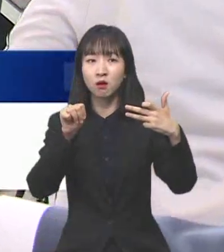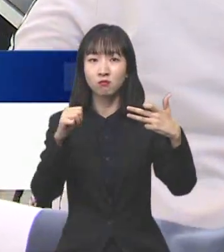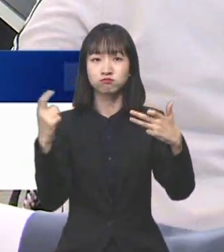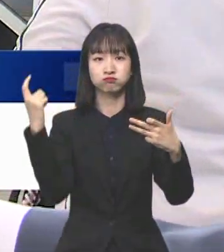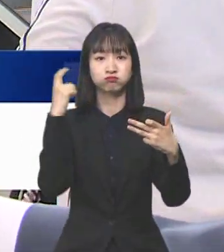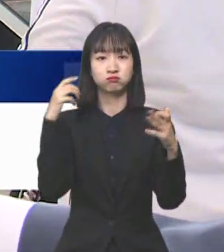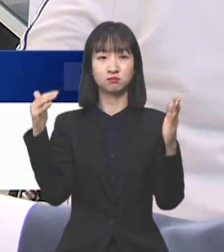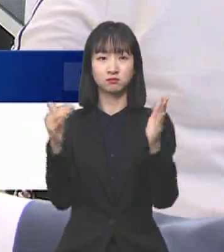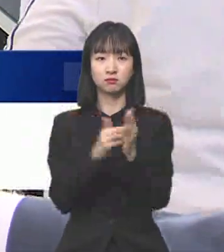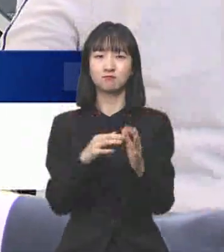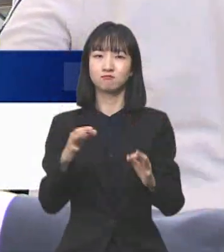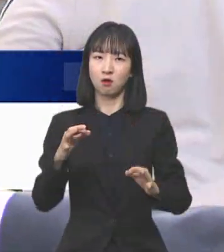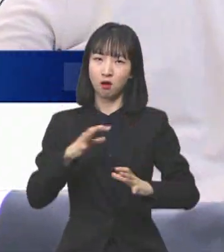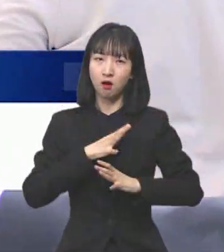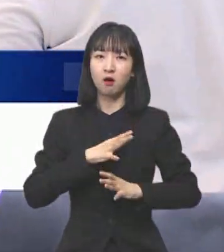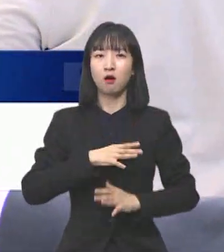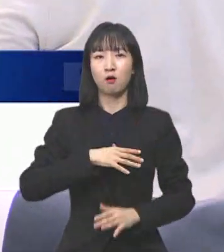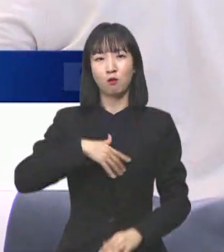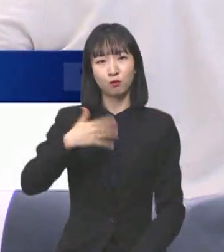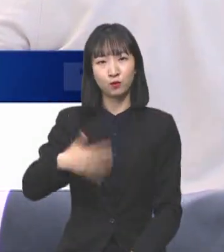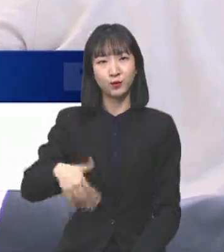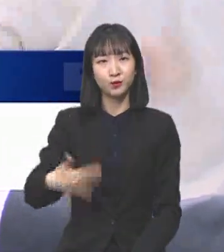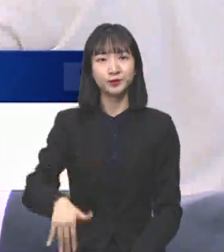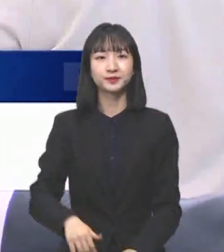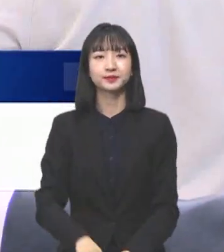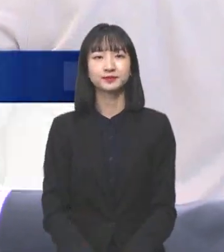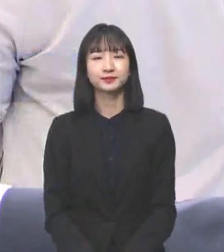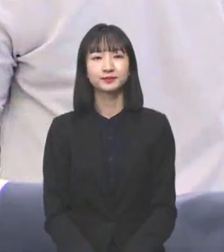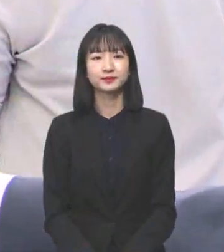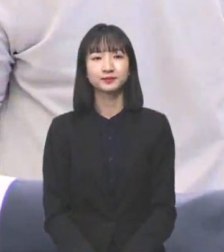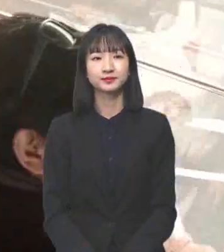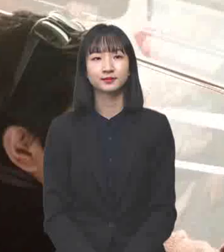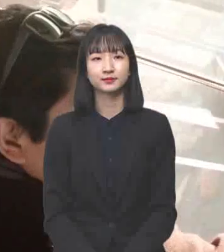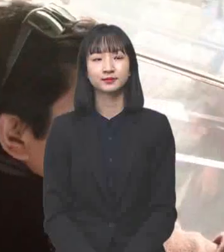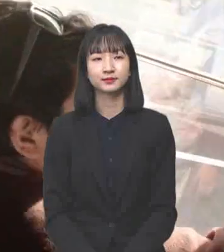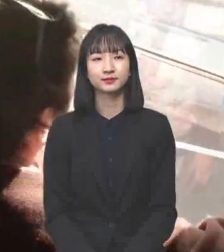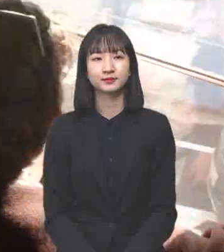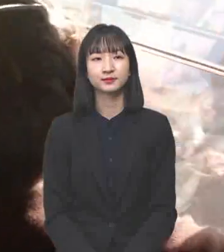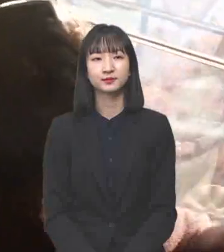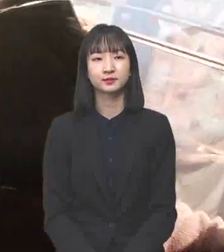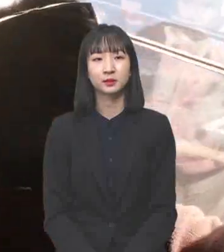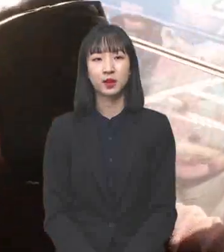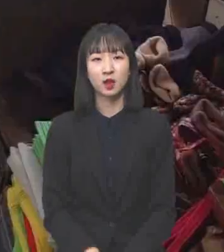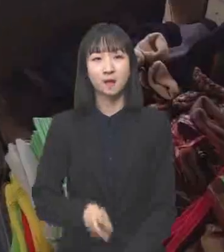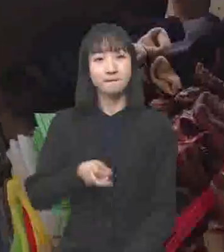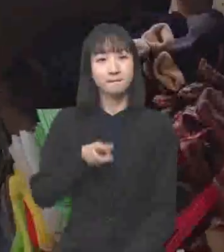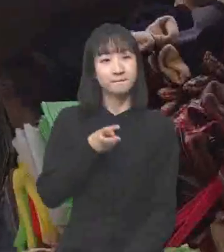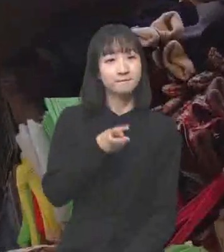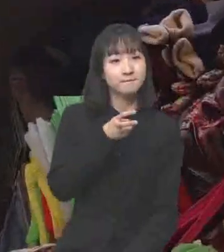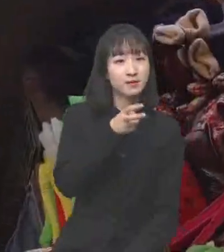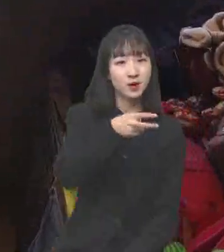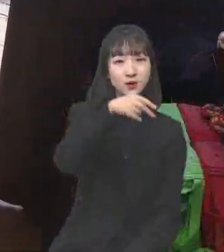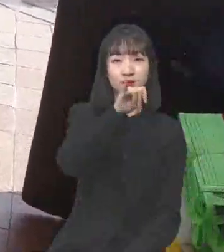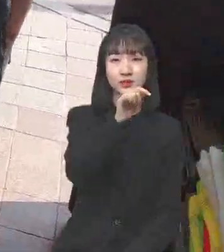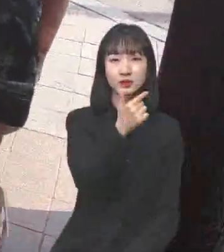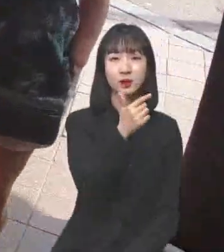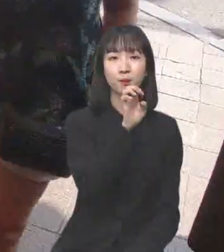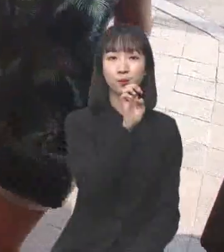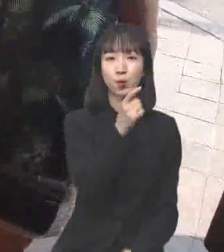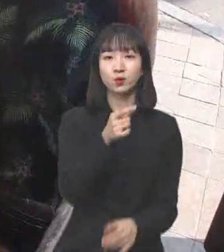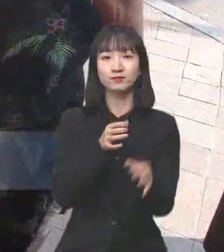water of lie was a 셔틀버스를 타고 심포 2장을 들른